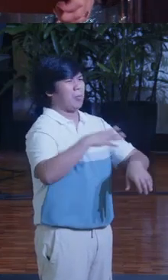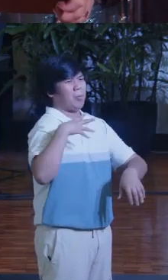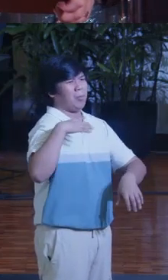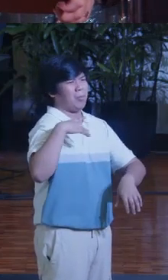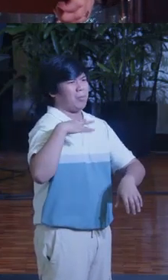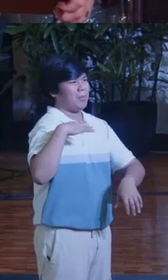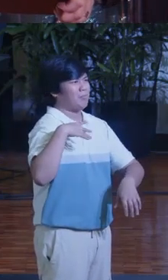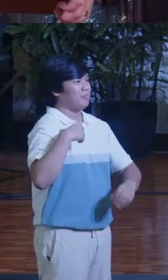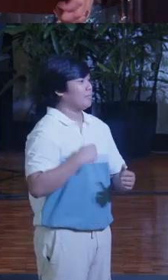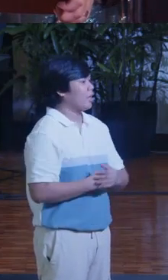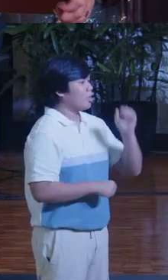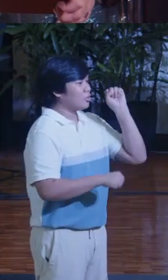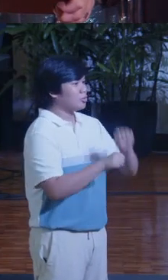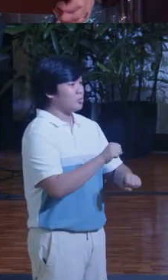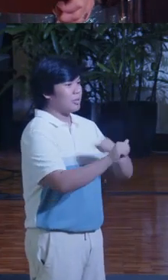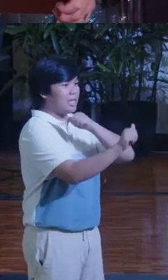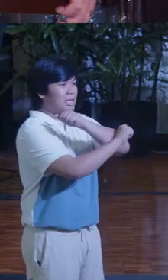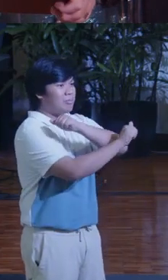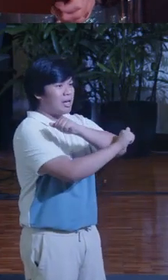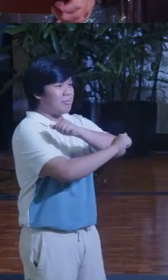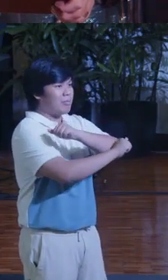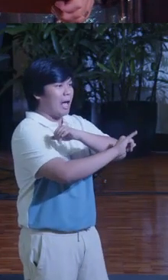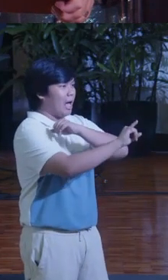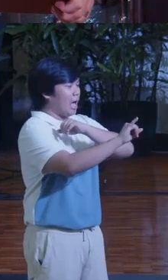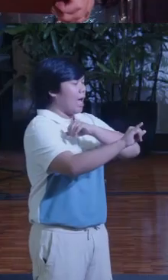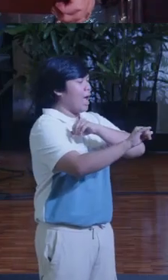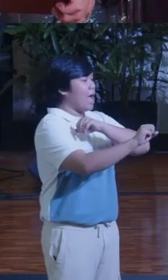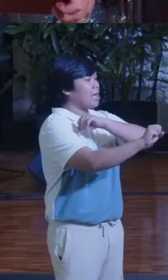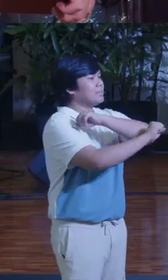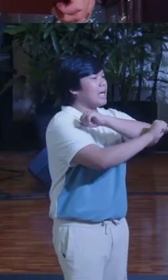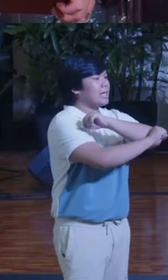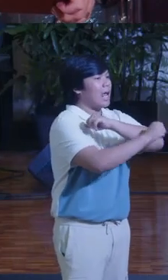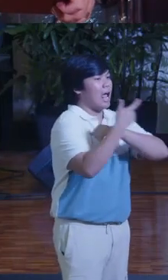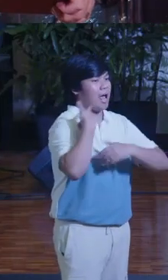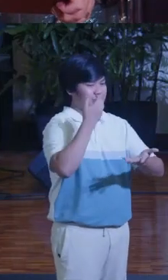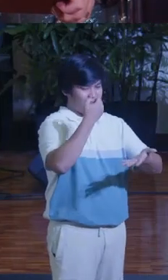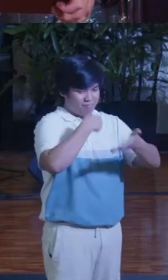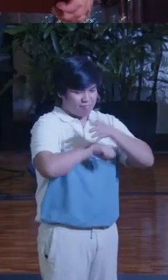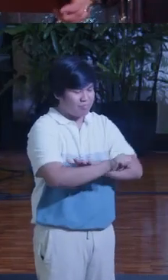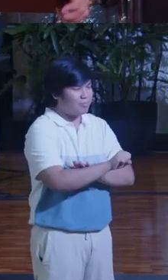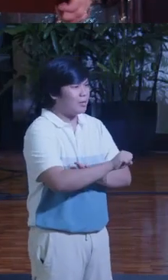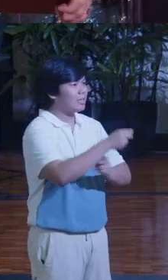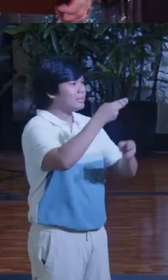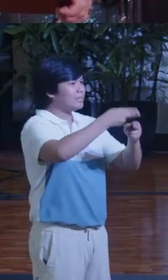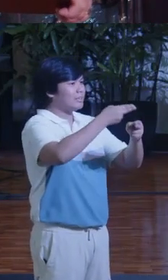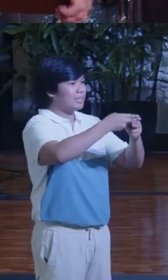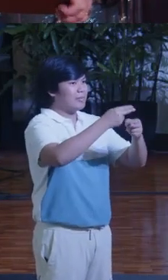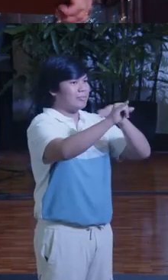So, nagkaroon sila ng anak. Yung po ang unang makikita dun sa kwento.